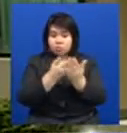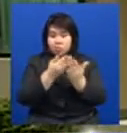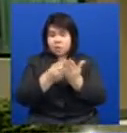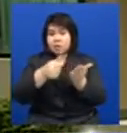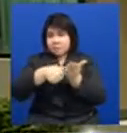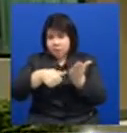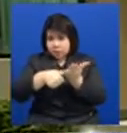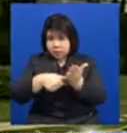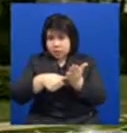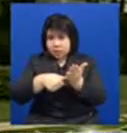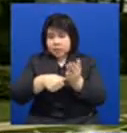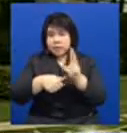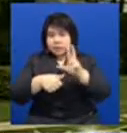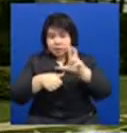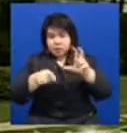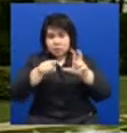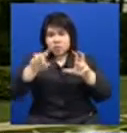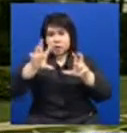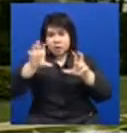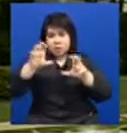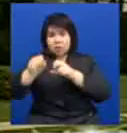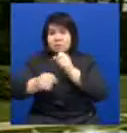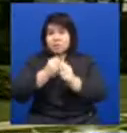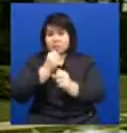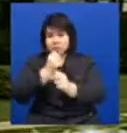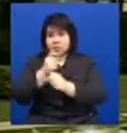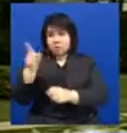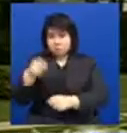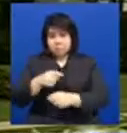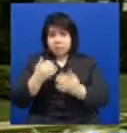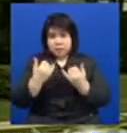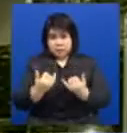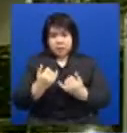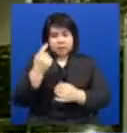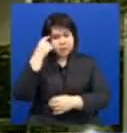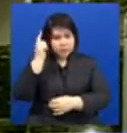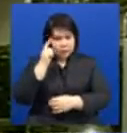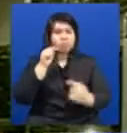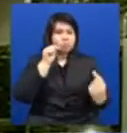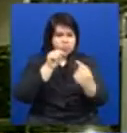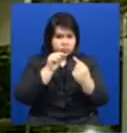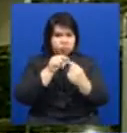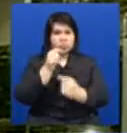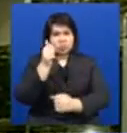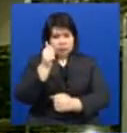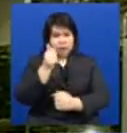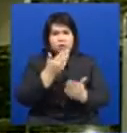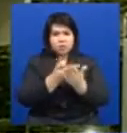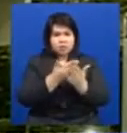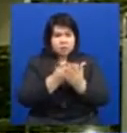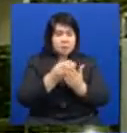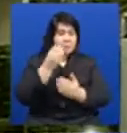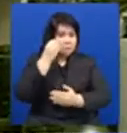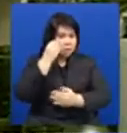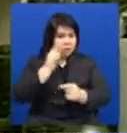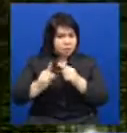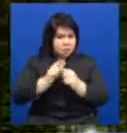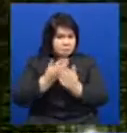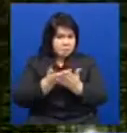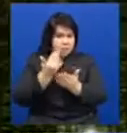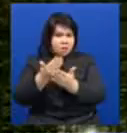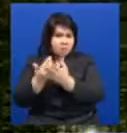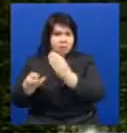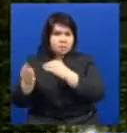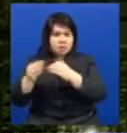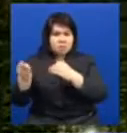รา300ถึง500บาทต่อปีเป็นราคาที่เหมาะสมเนื่องจากราคาอสังหาริมทรัพย์มีมูลค่าเพิ่มขึ้นต่อเนื่องโดยเฉพา